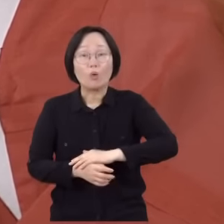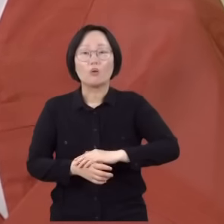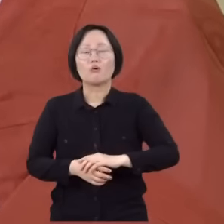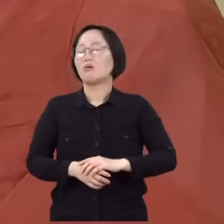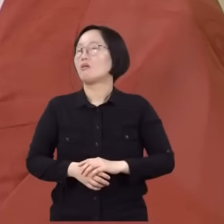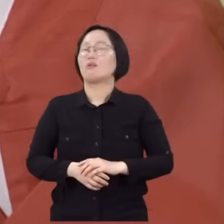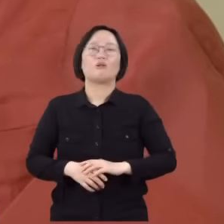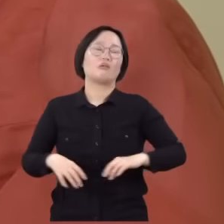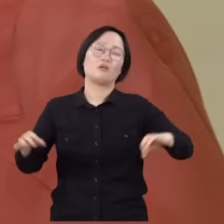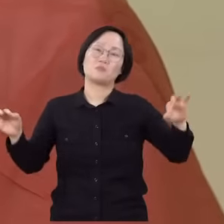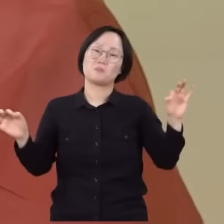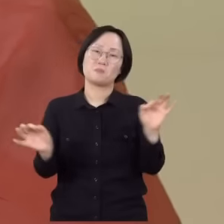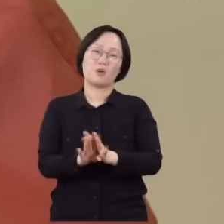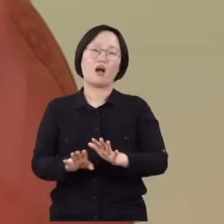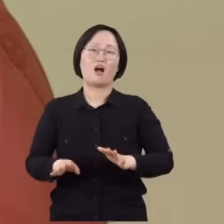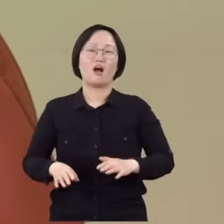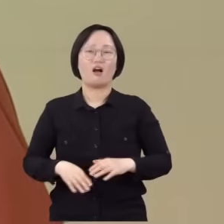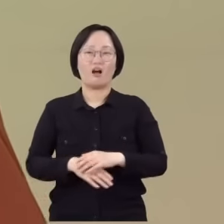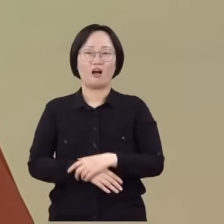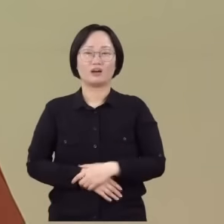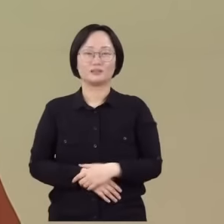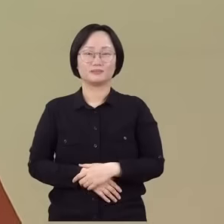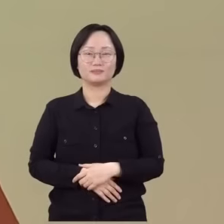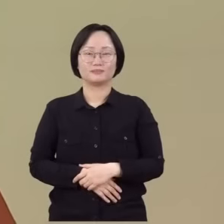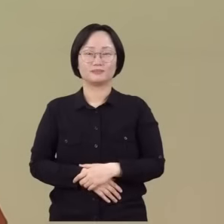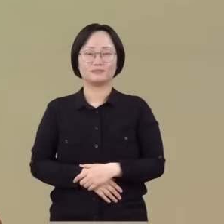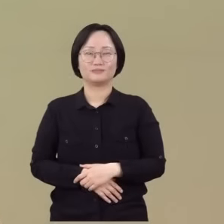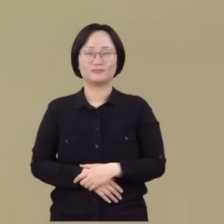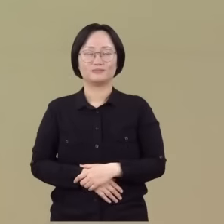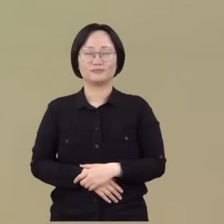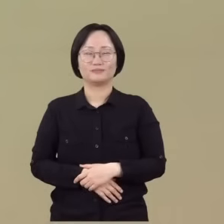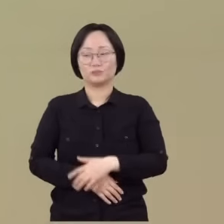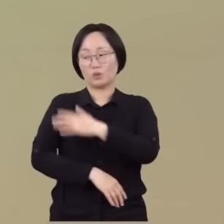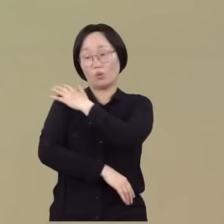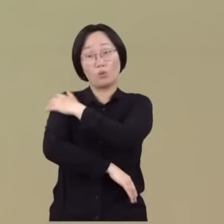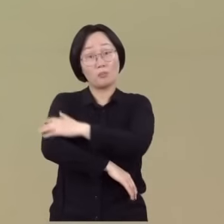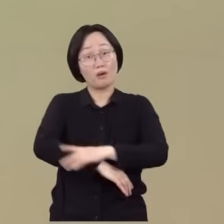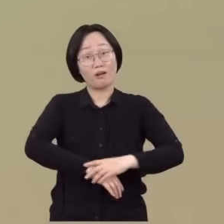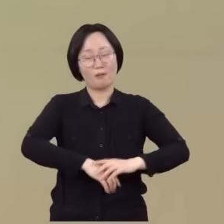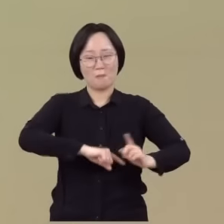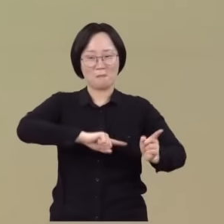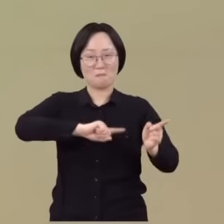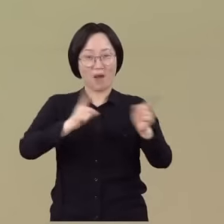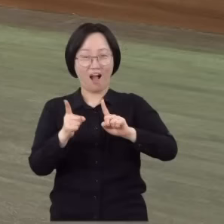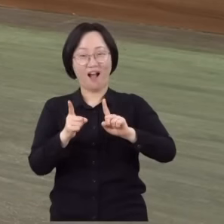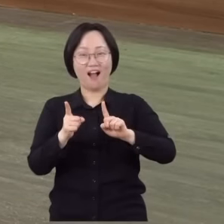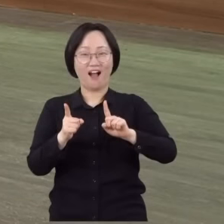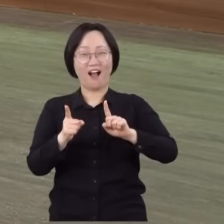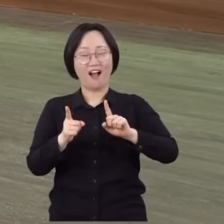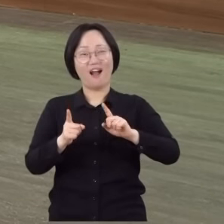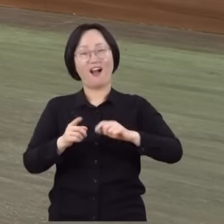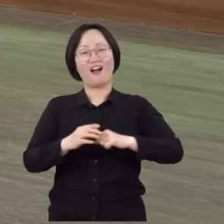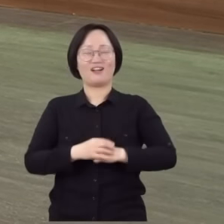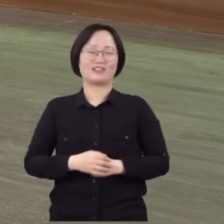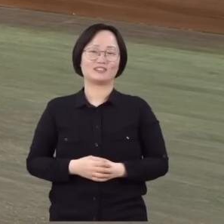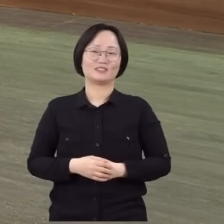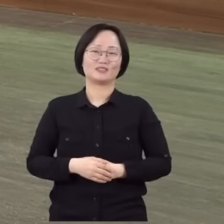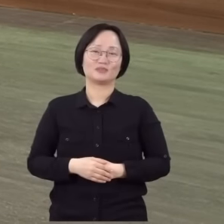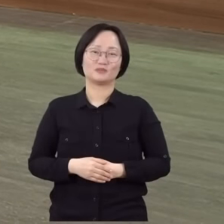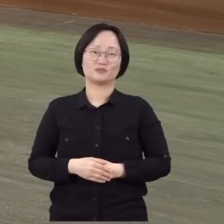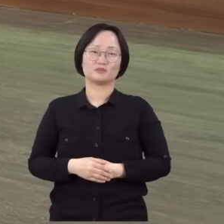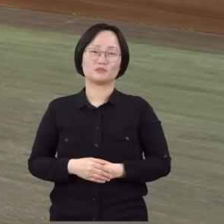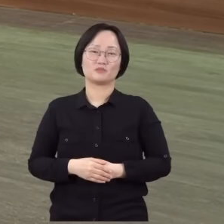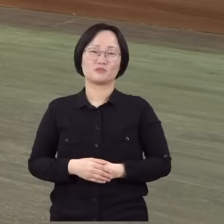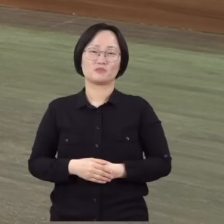흔적도 없이 싹 사라지셨어요 오른팔이 완전히 낳으셨다